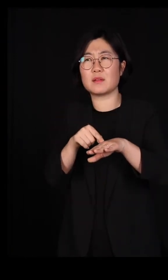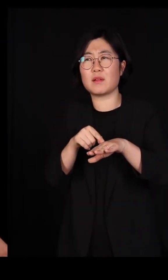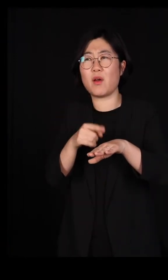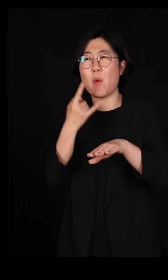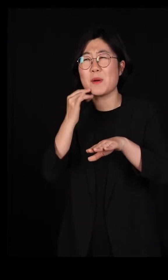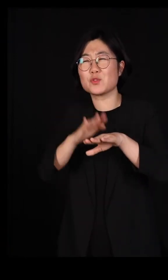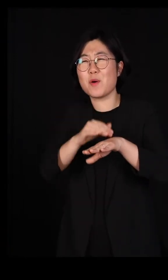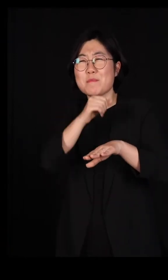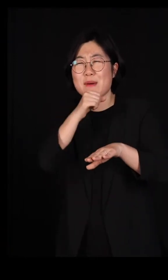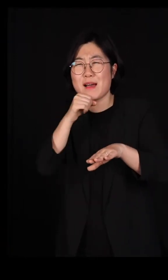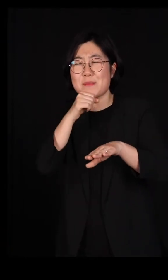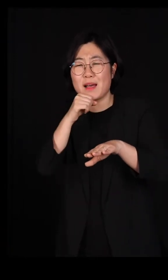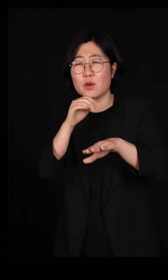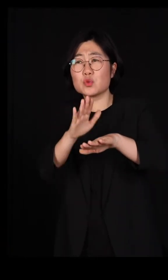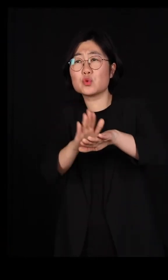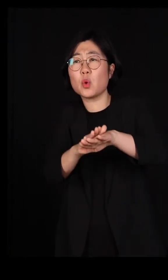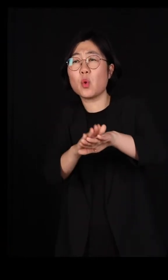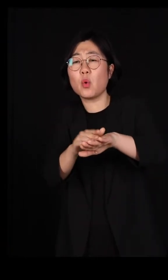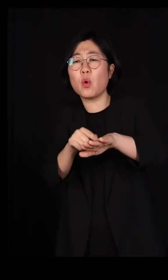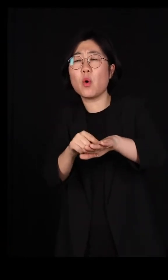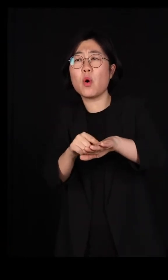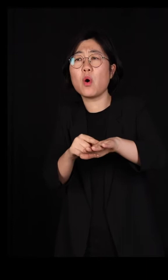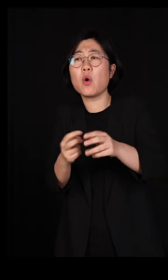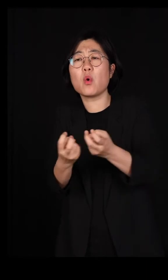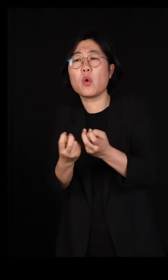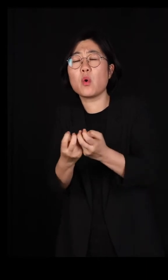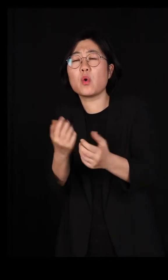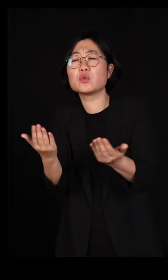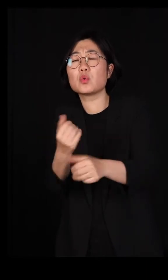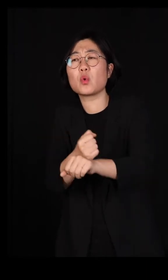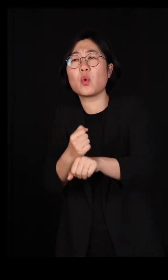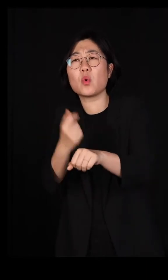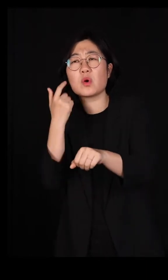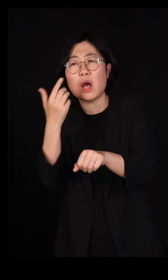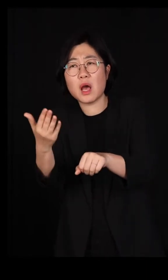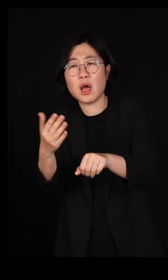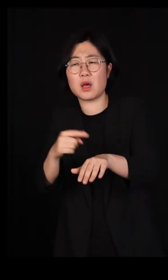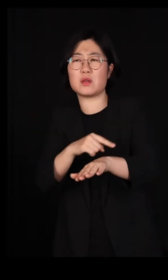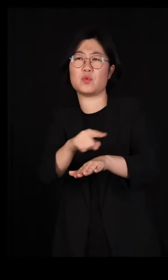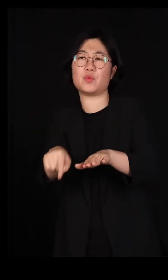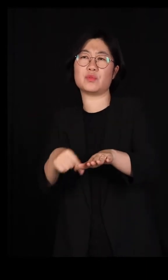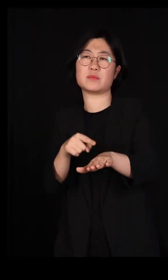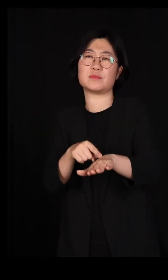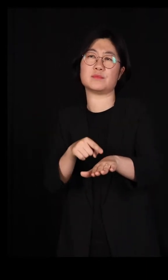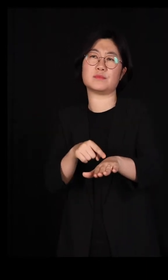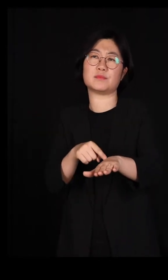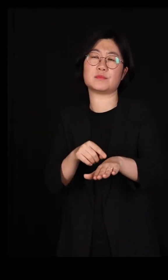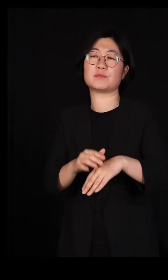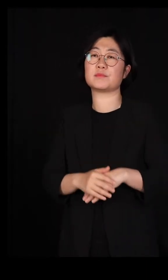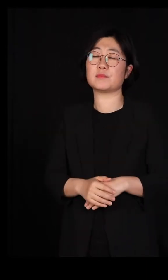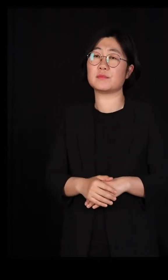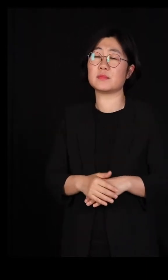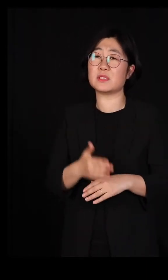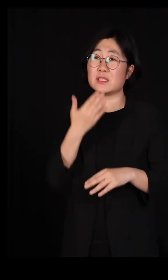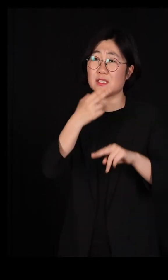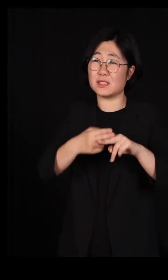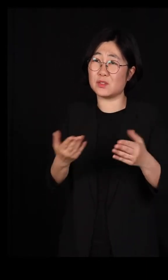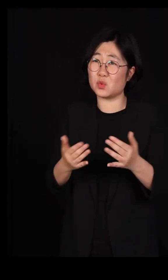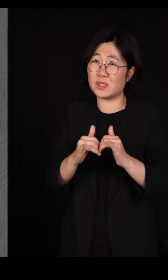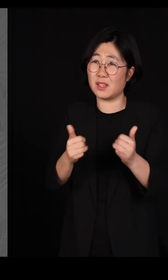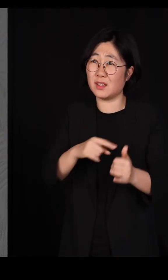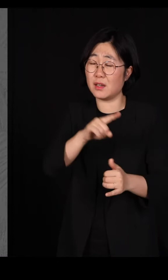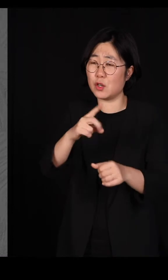우리가 그토록 좋아하는 손맛. 손. 저 손이 어떻게 노동하는가? 급식